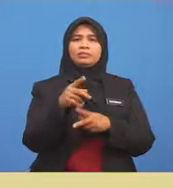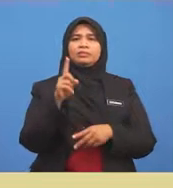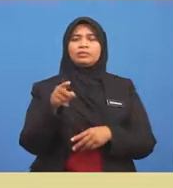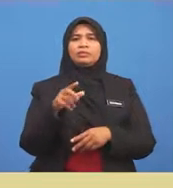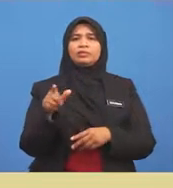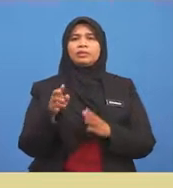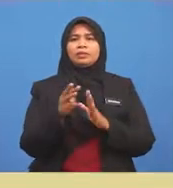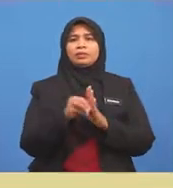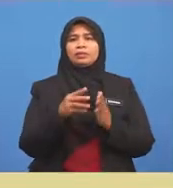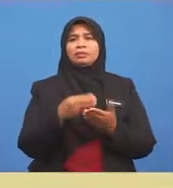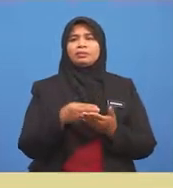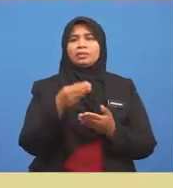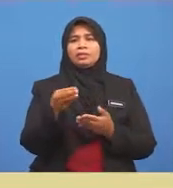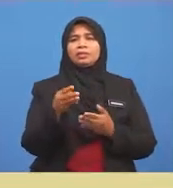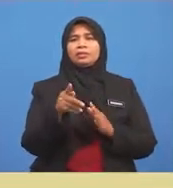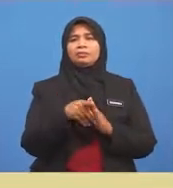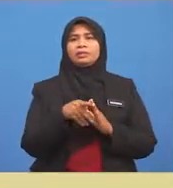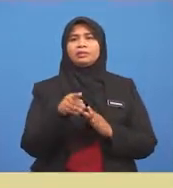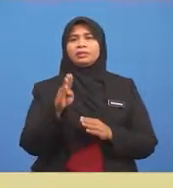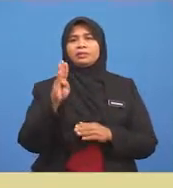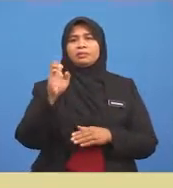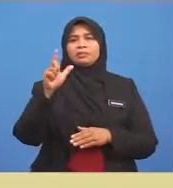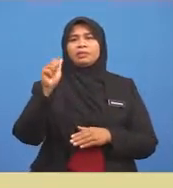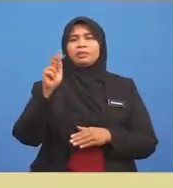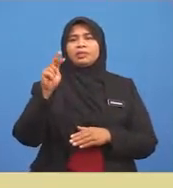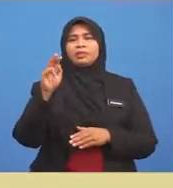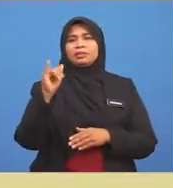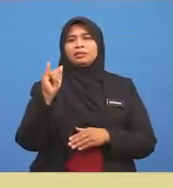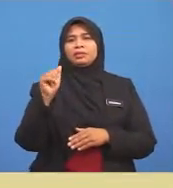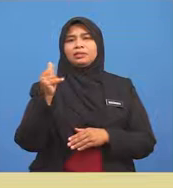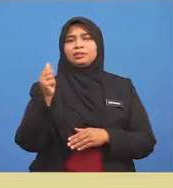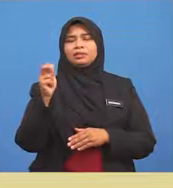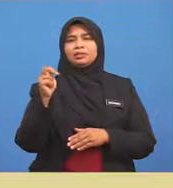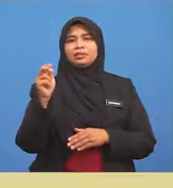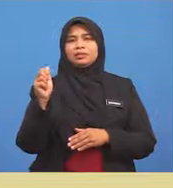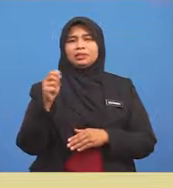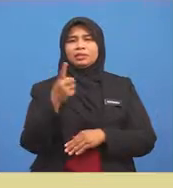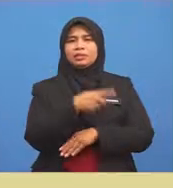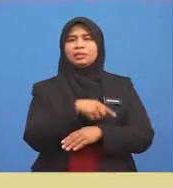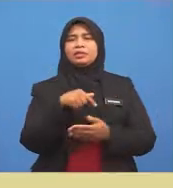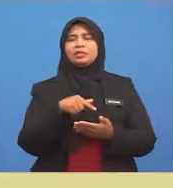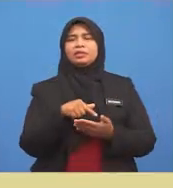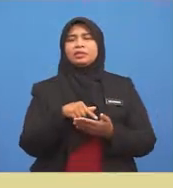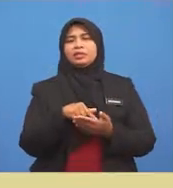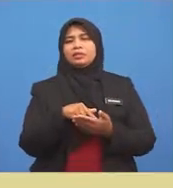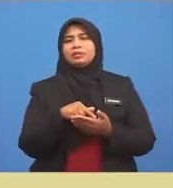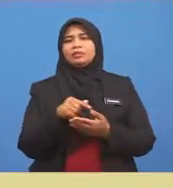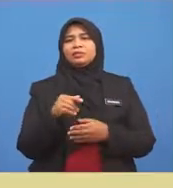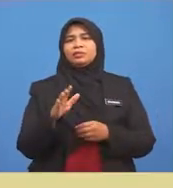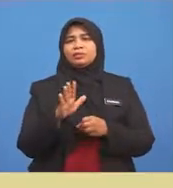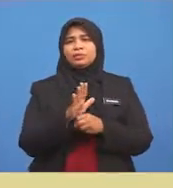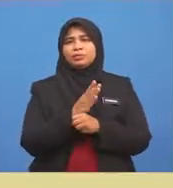hendaklah memberikan perbelanjaan harian yang mencukupi kepada anak yatim tersebut bagi